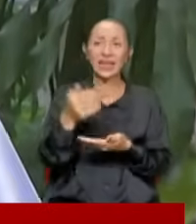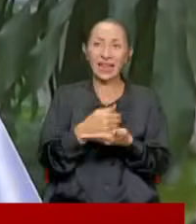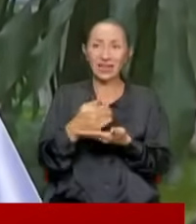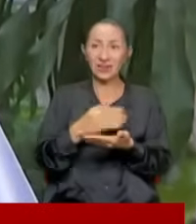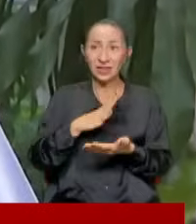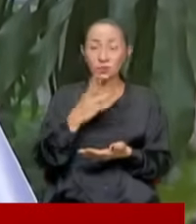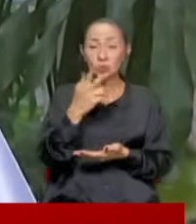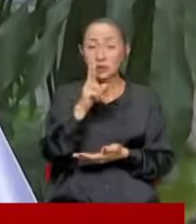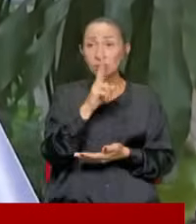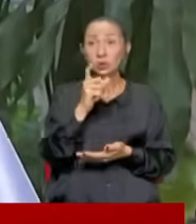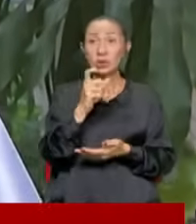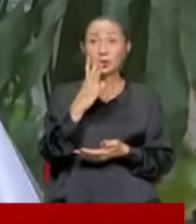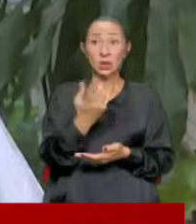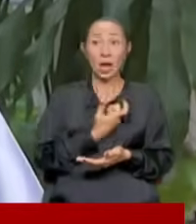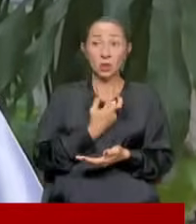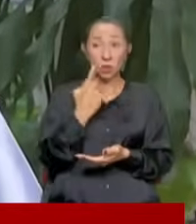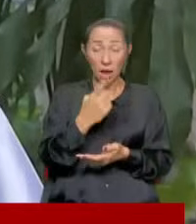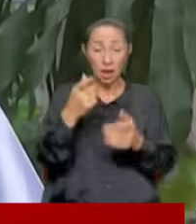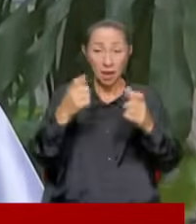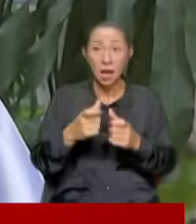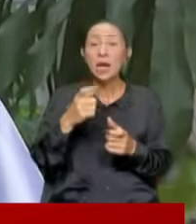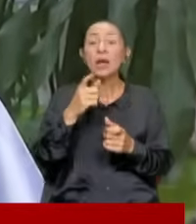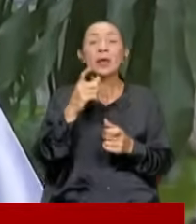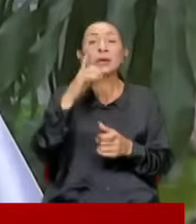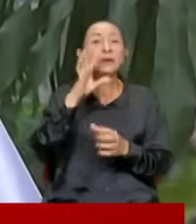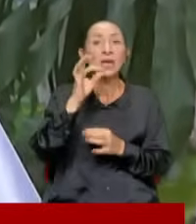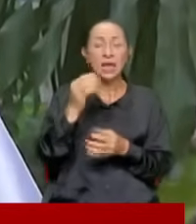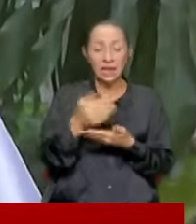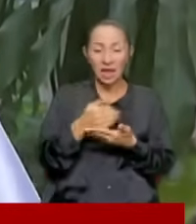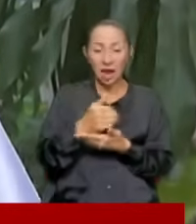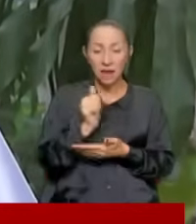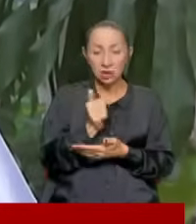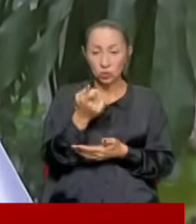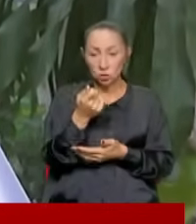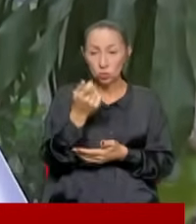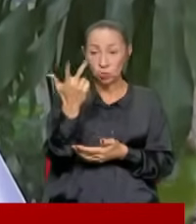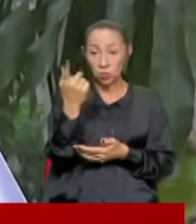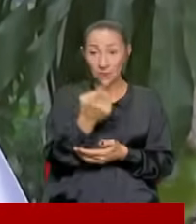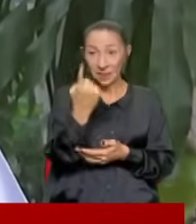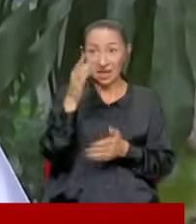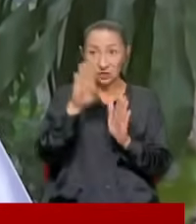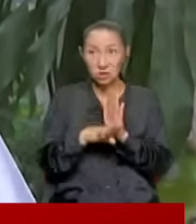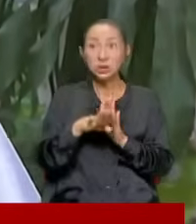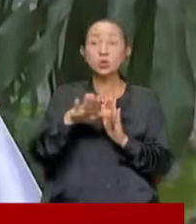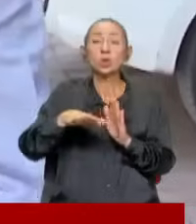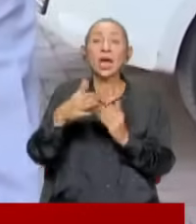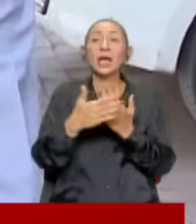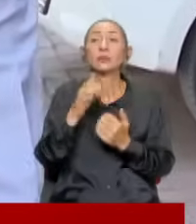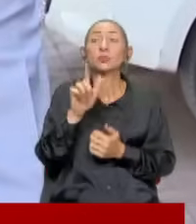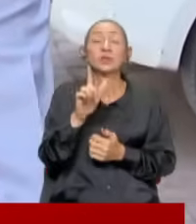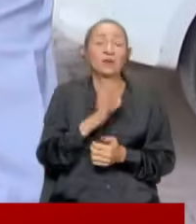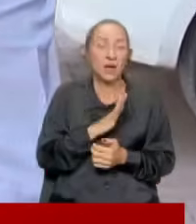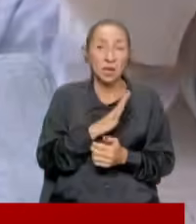geliri var 3294 sayılı kanuna göre hanede kişi başına düşen gelir Asgari ücretin üçte birinden az ise sosyal yardıma muhtaçsınız